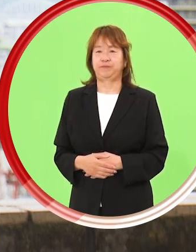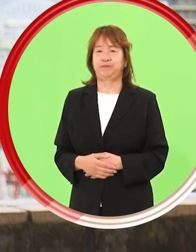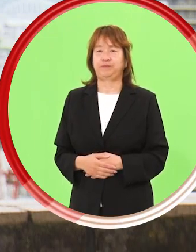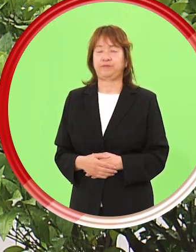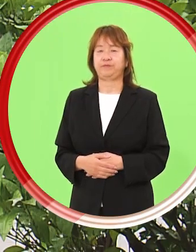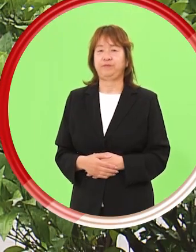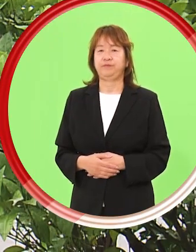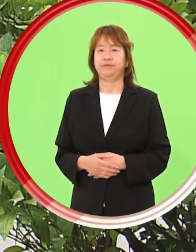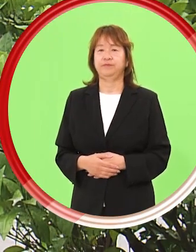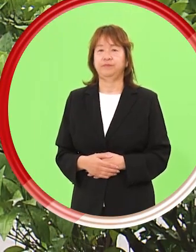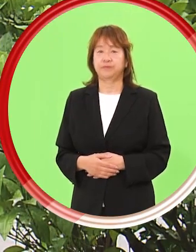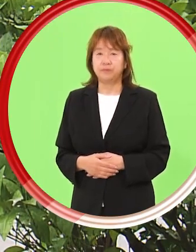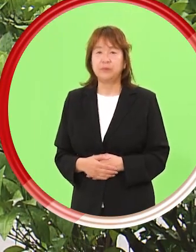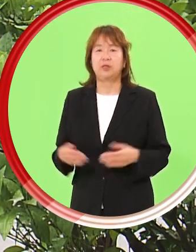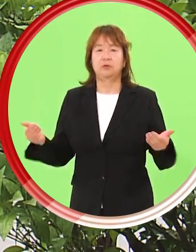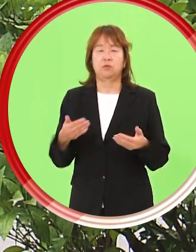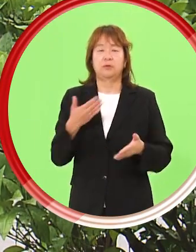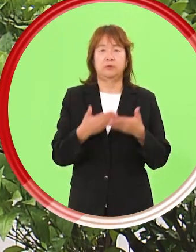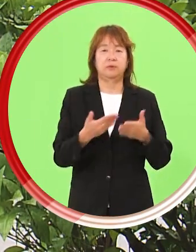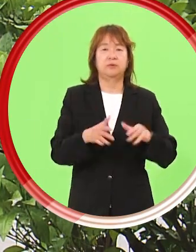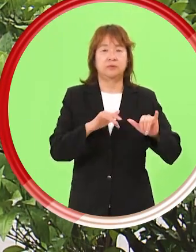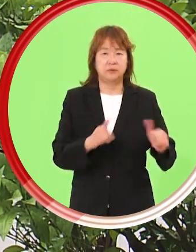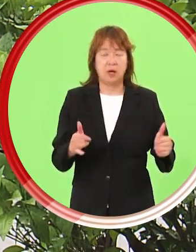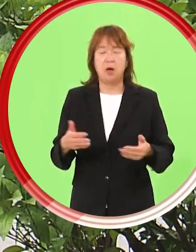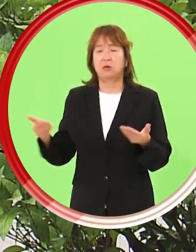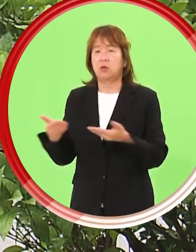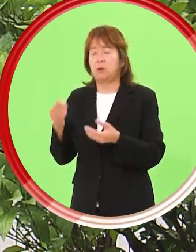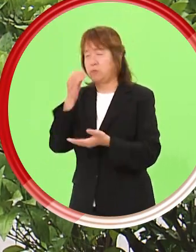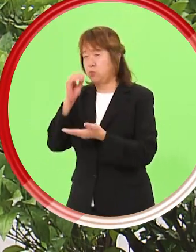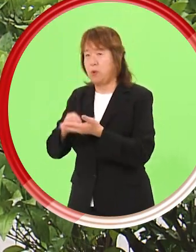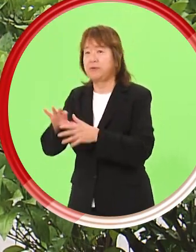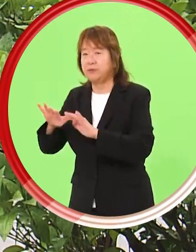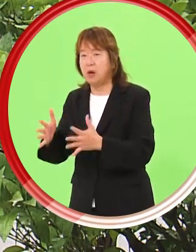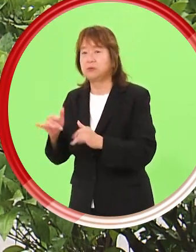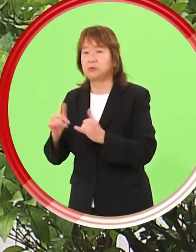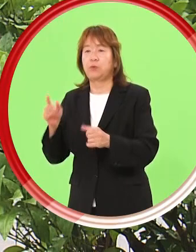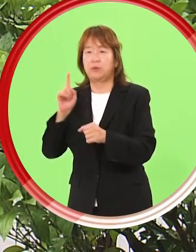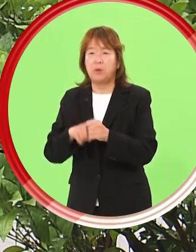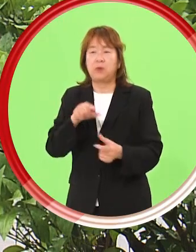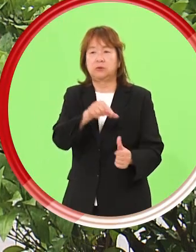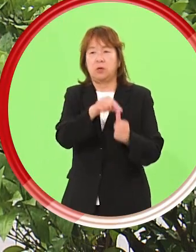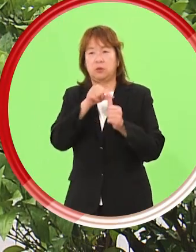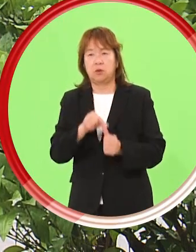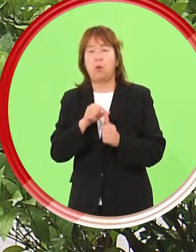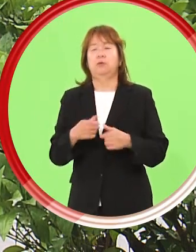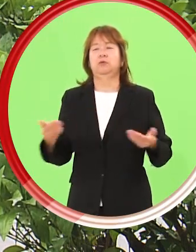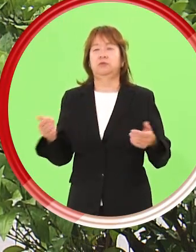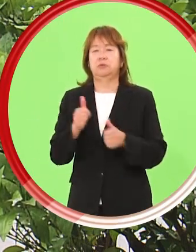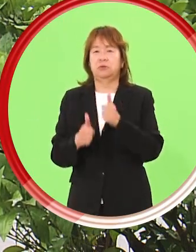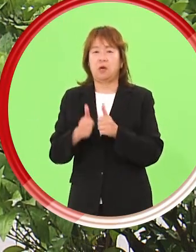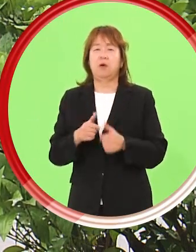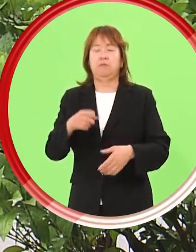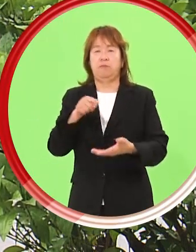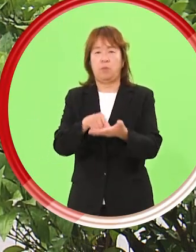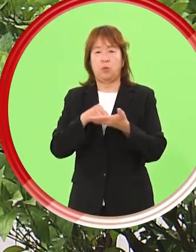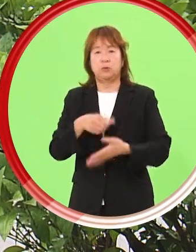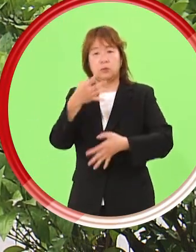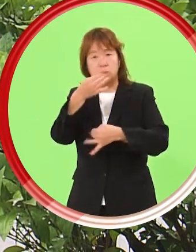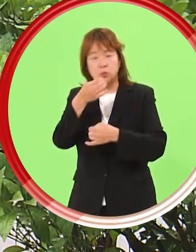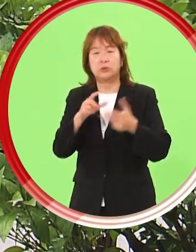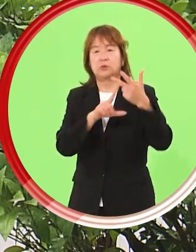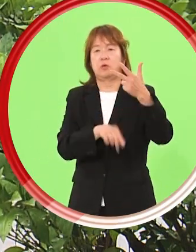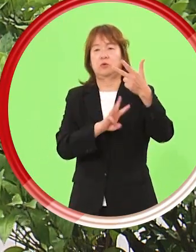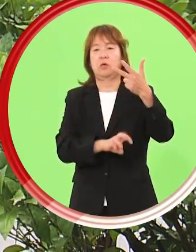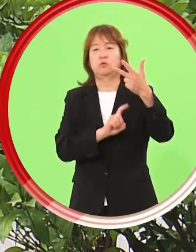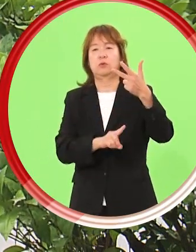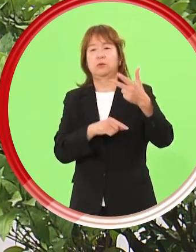。 職務経験者と就職氷河期世代対象の採用試験の申し込み受付は7月31日